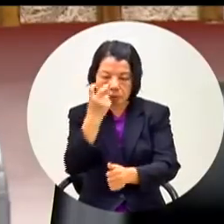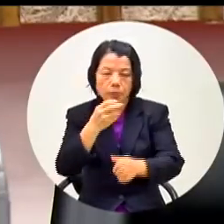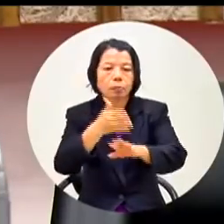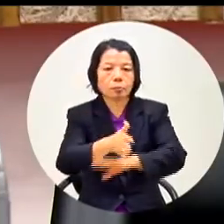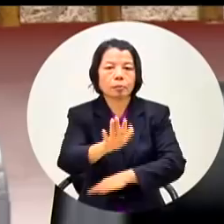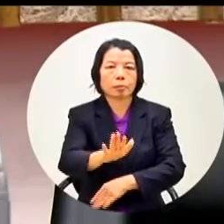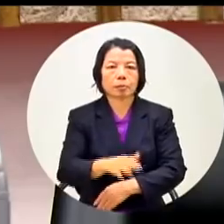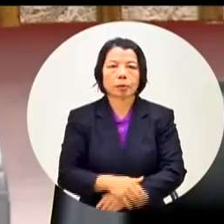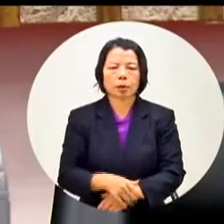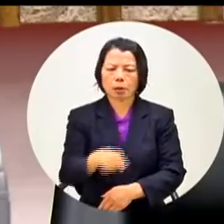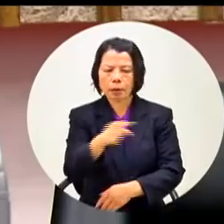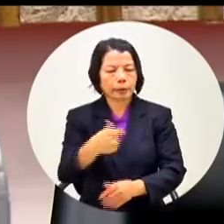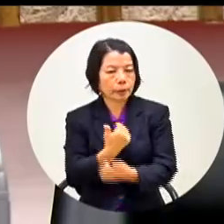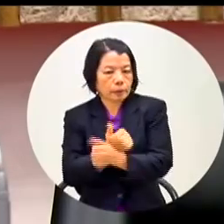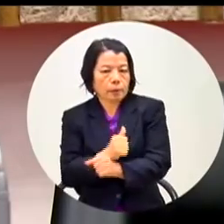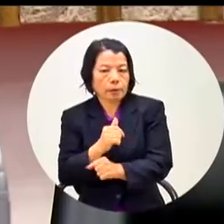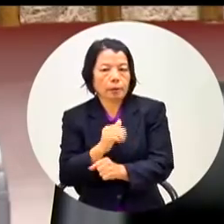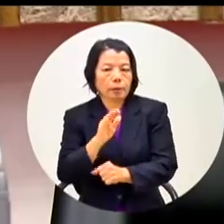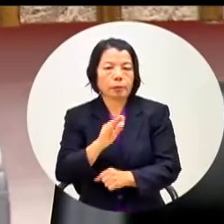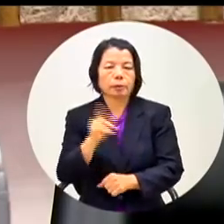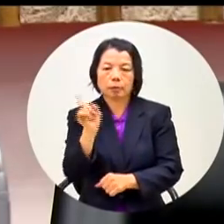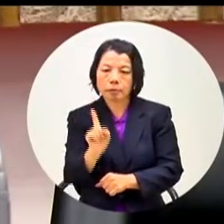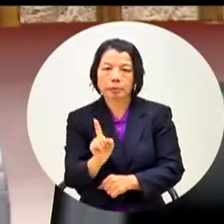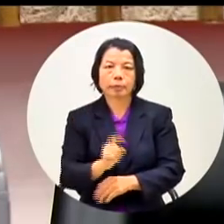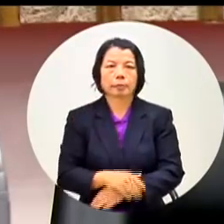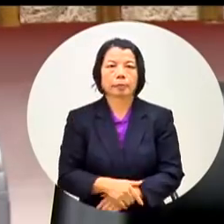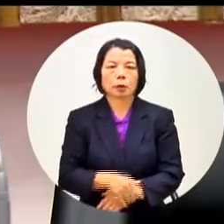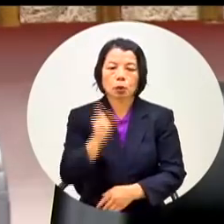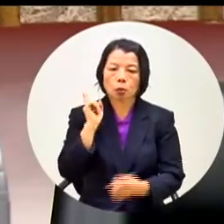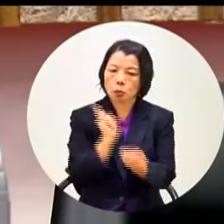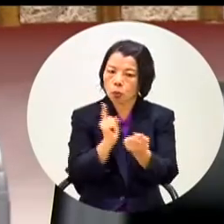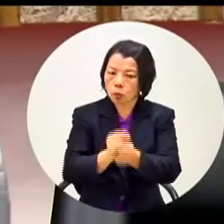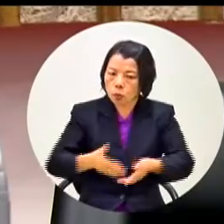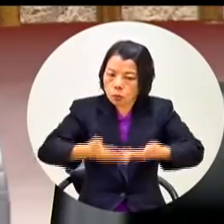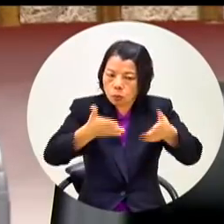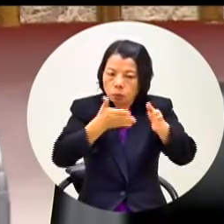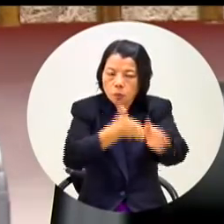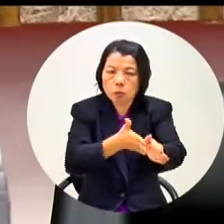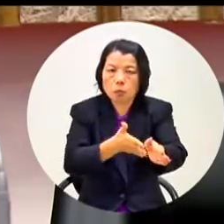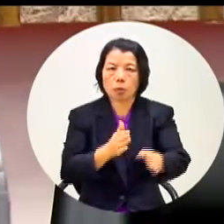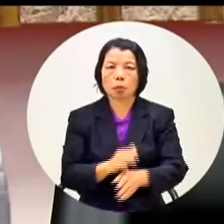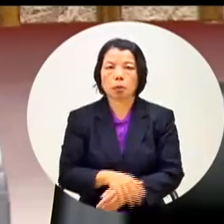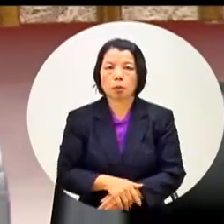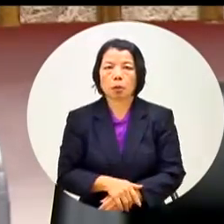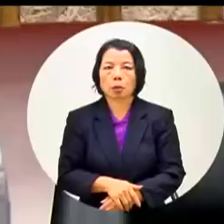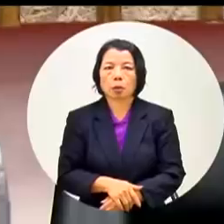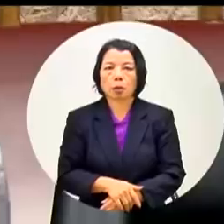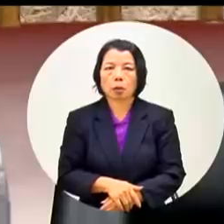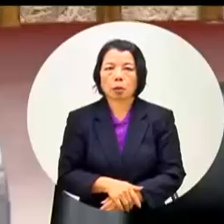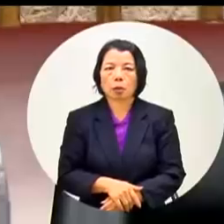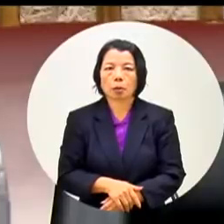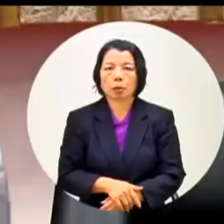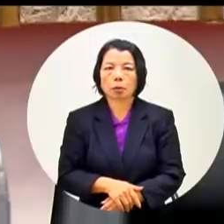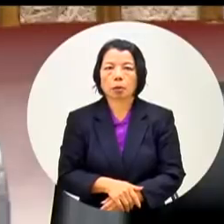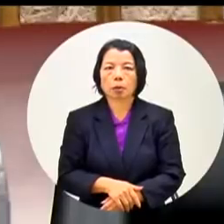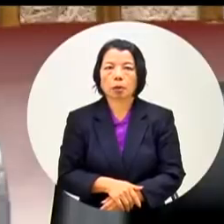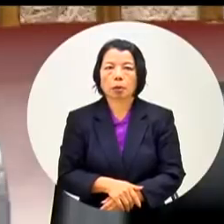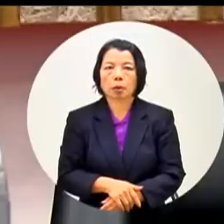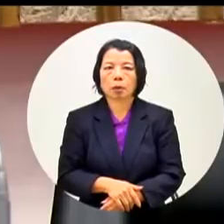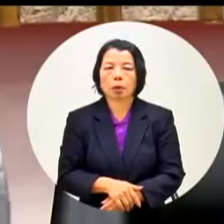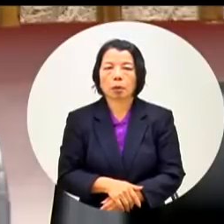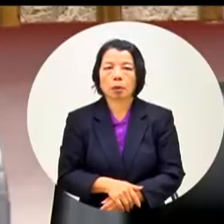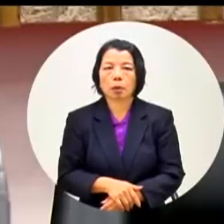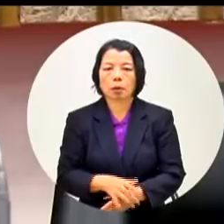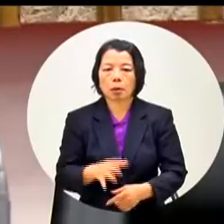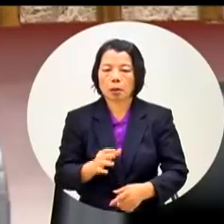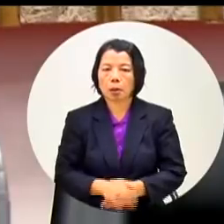量到我们这个捷运会经过我们高雄重要的哈，这个几百万人次上下这个交